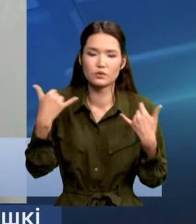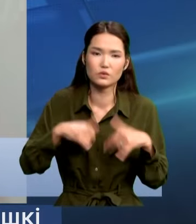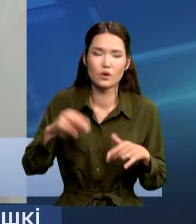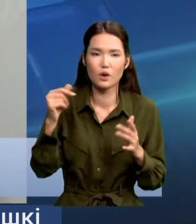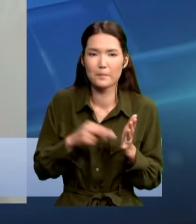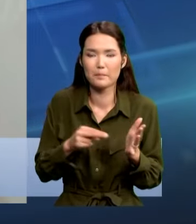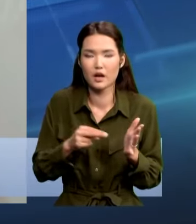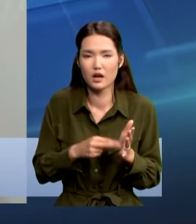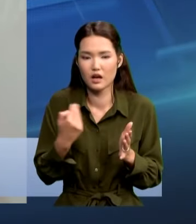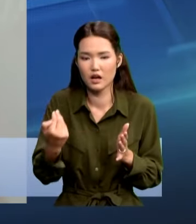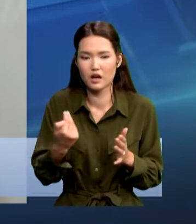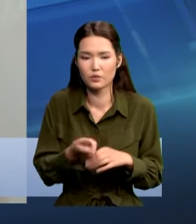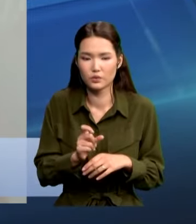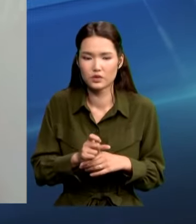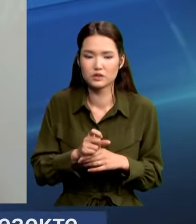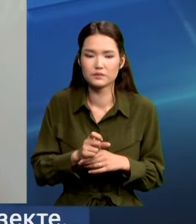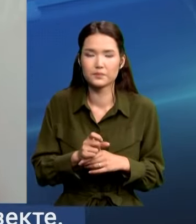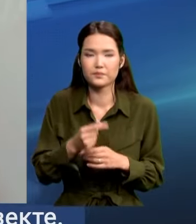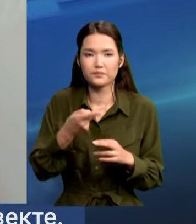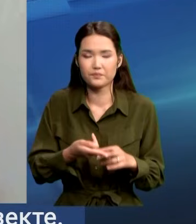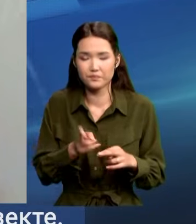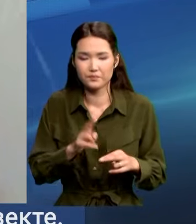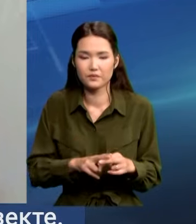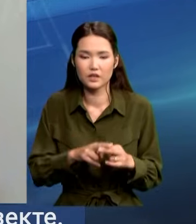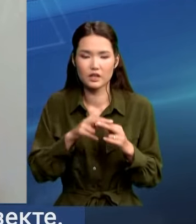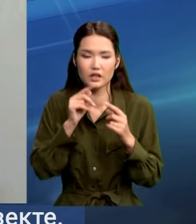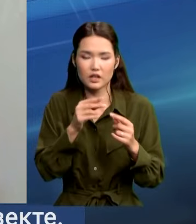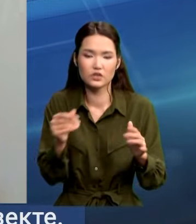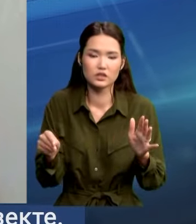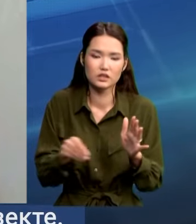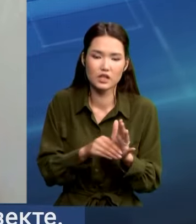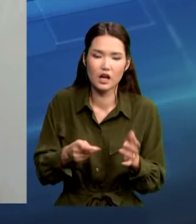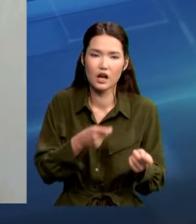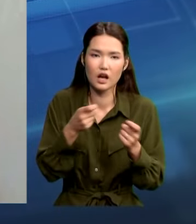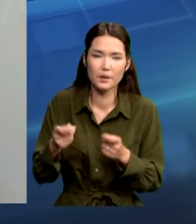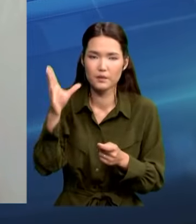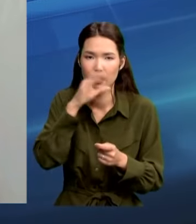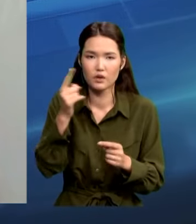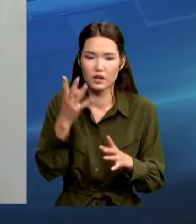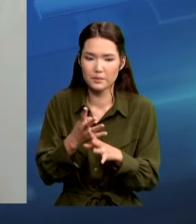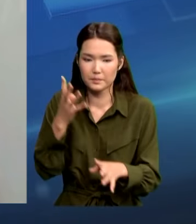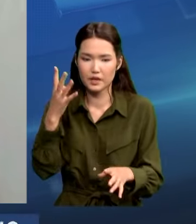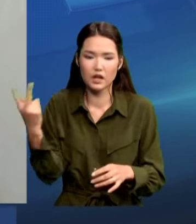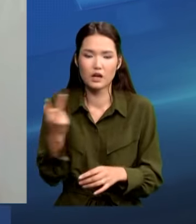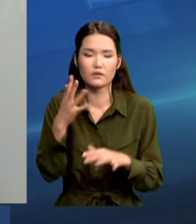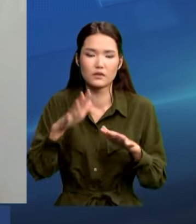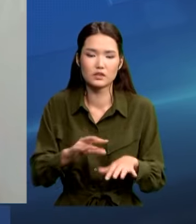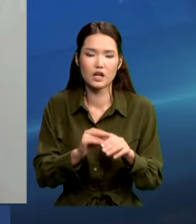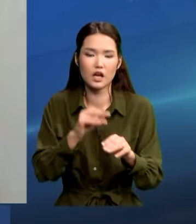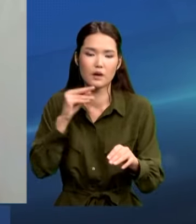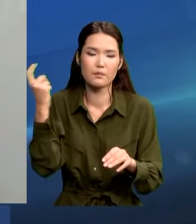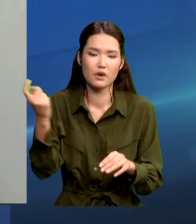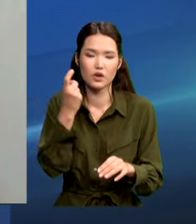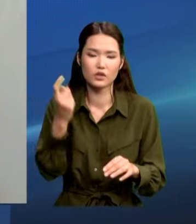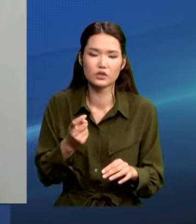рынке. Вот оно приводит к коррупции в первую очередь. Во вторую очередь это приводит к тому, что у